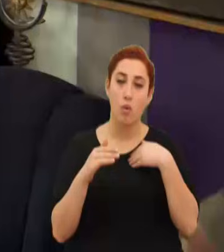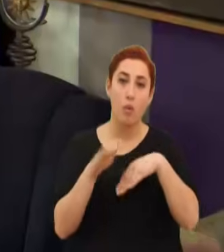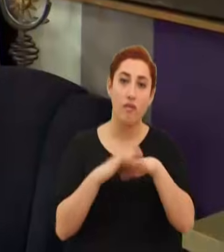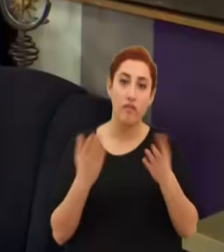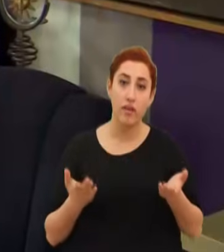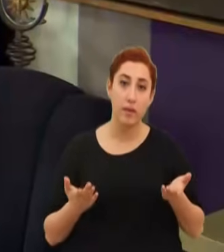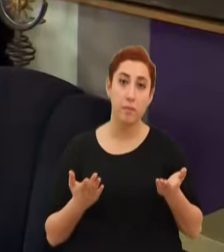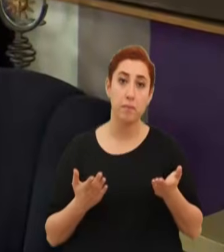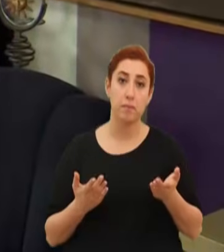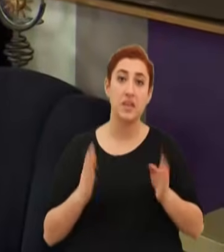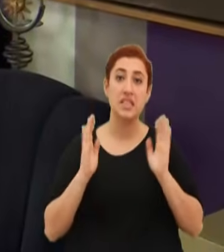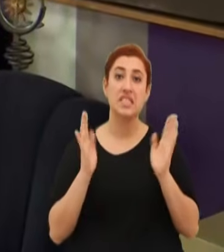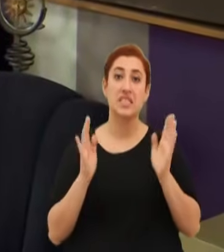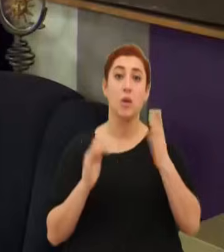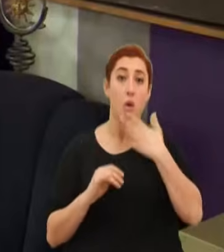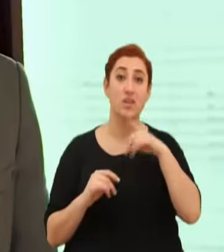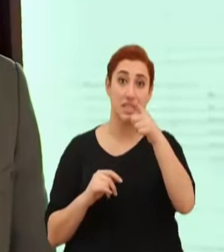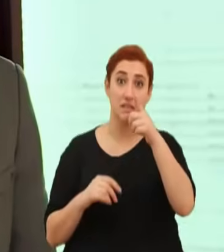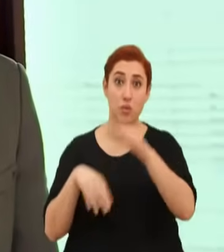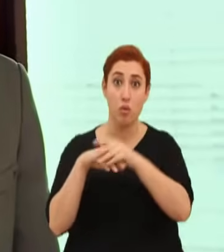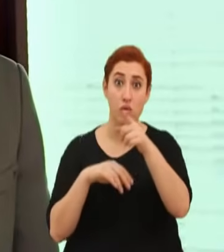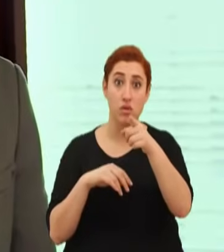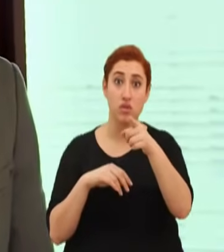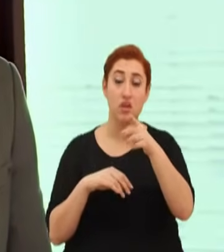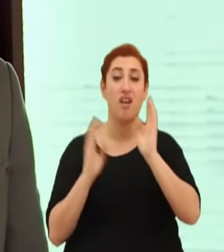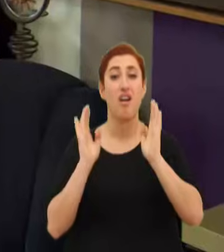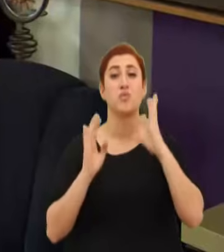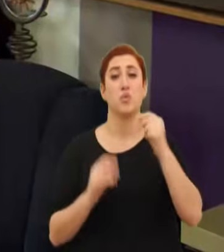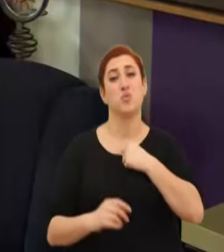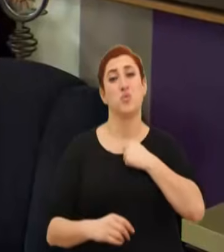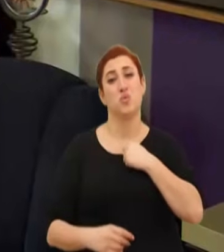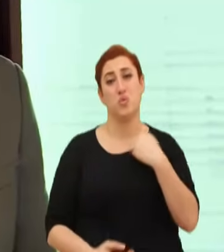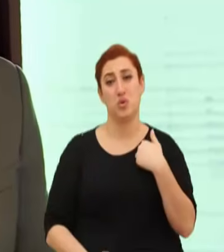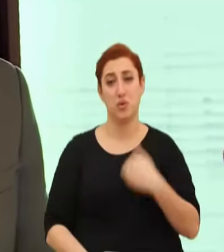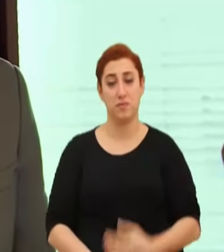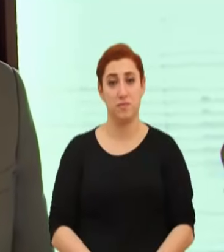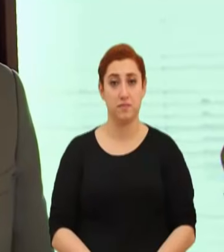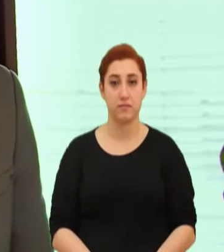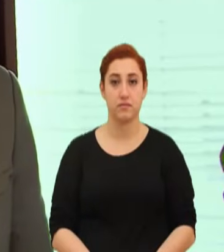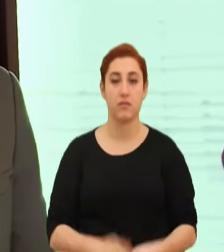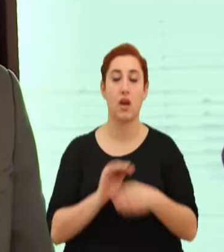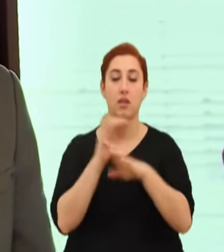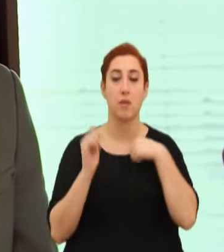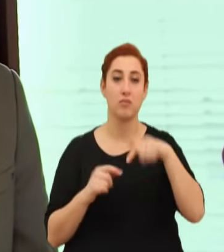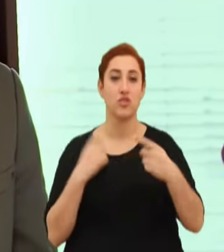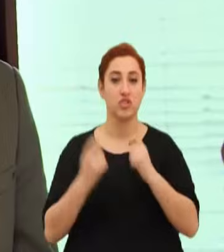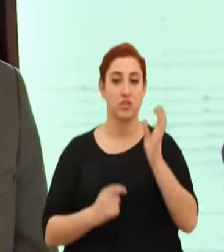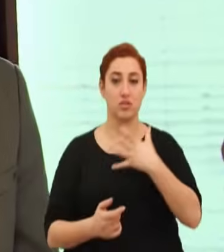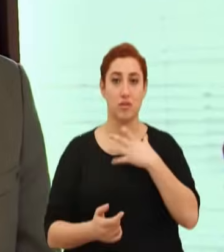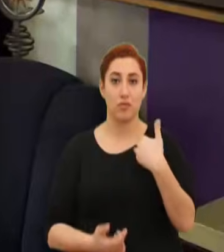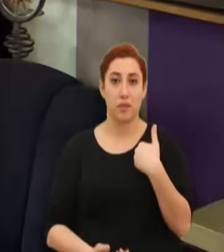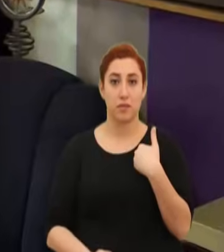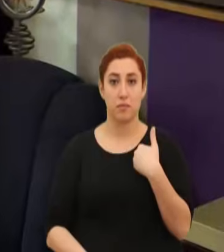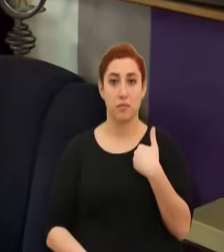Caviş? Ay yoksa siz misiniz? Ay çok üzülürüm ben. Hayatım ben bu iş yerinin